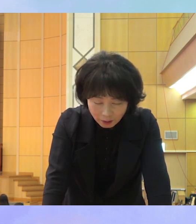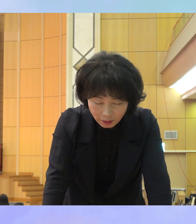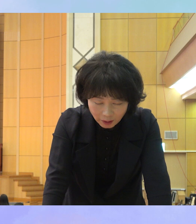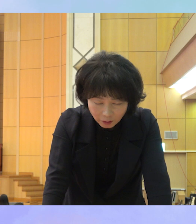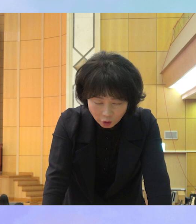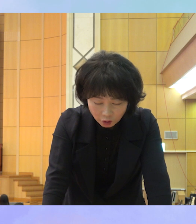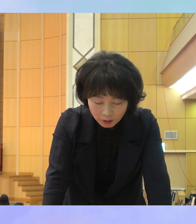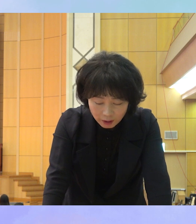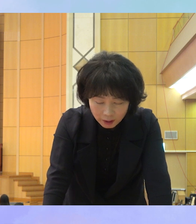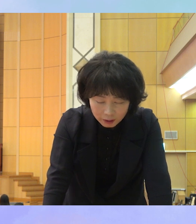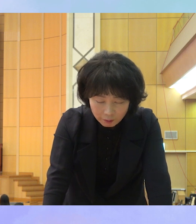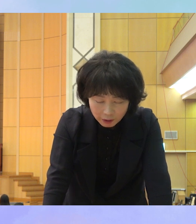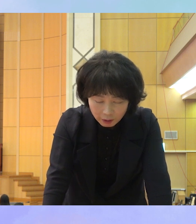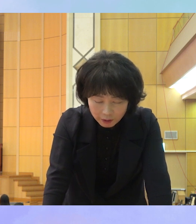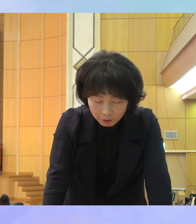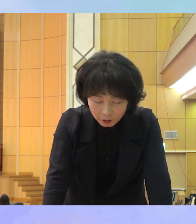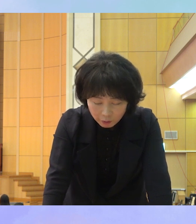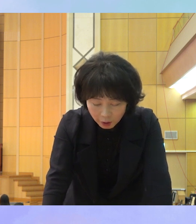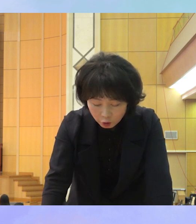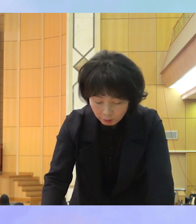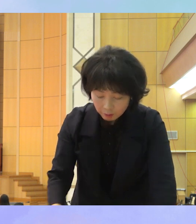주시옵소서.